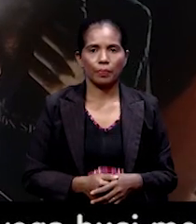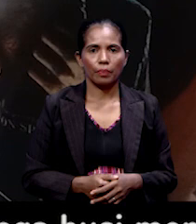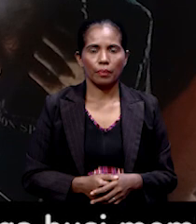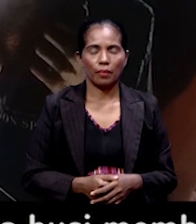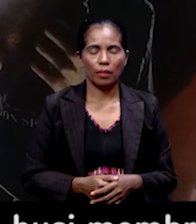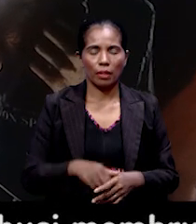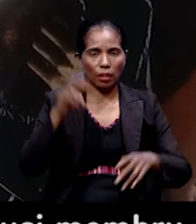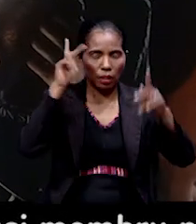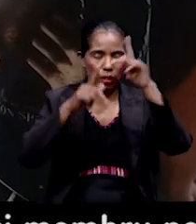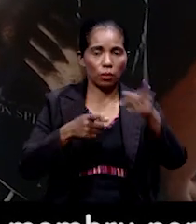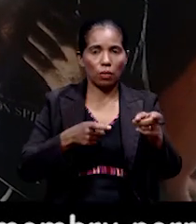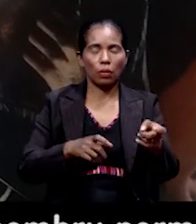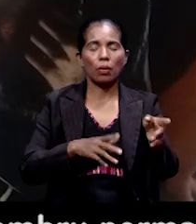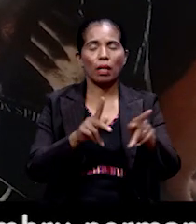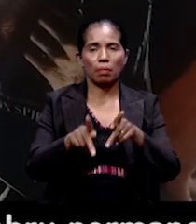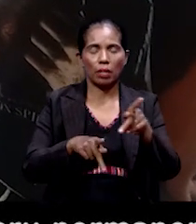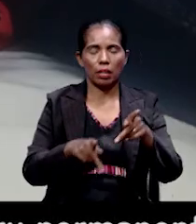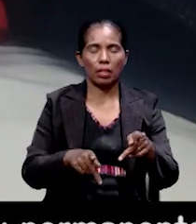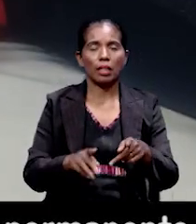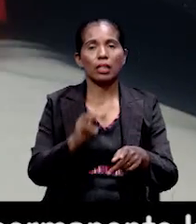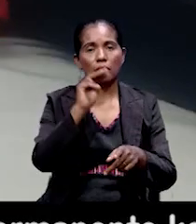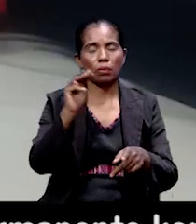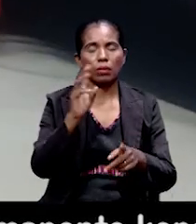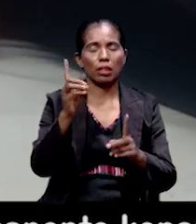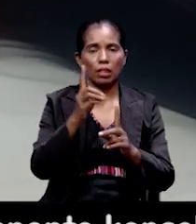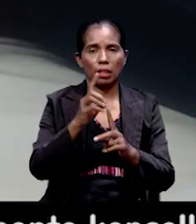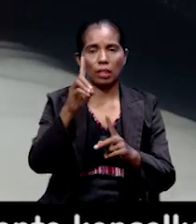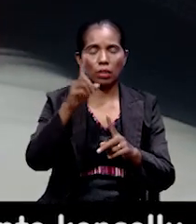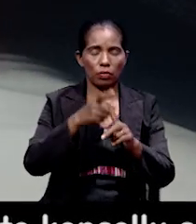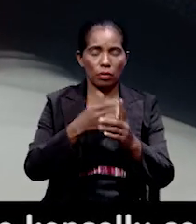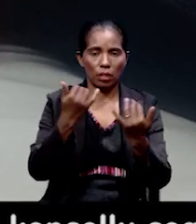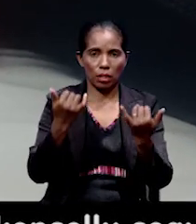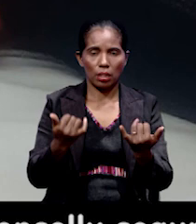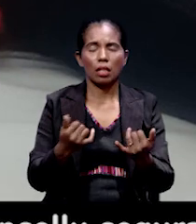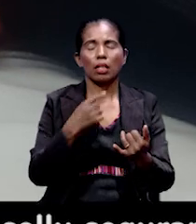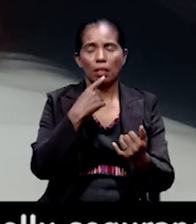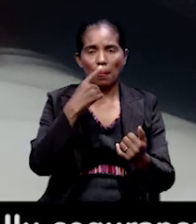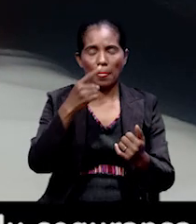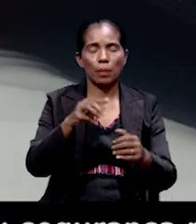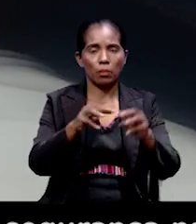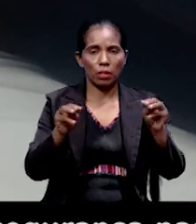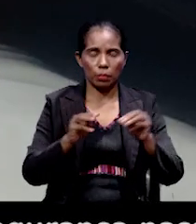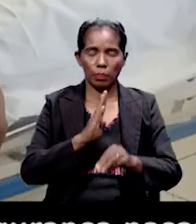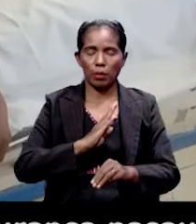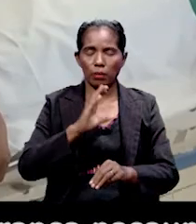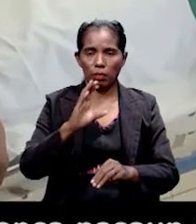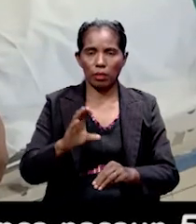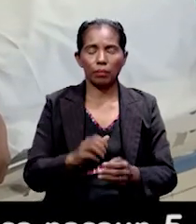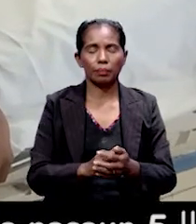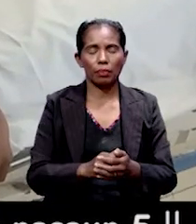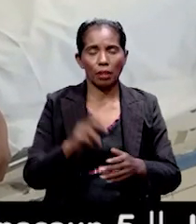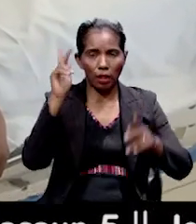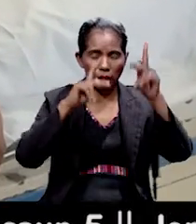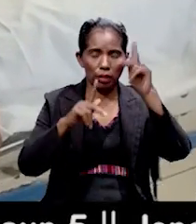Caso homicídio ne acontece e a segunda lorong ida fula ne e a suku samalari, posto administrativo Baucau, município Baucau. Husi acontecimento ne